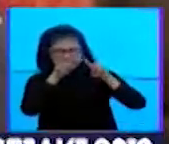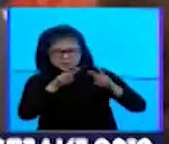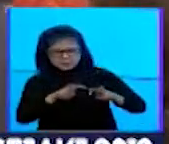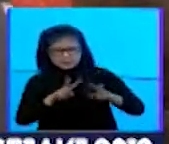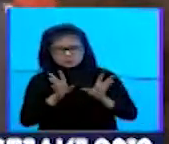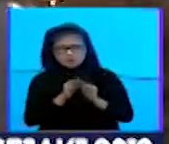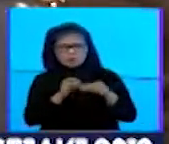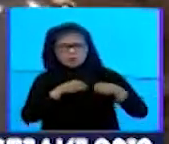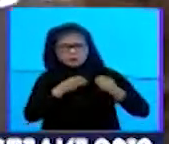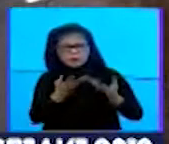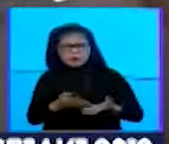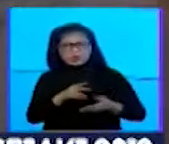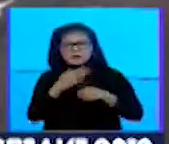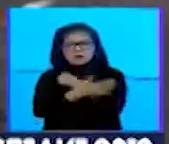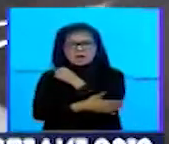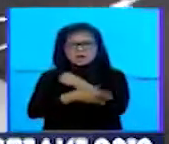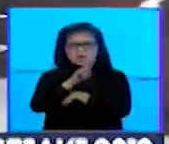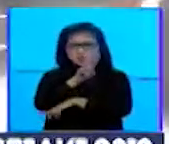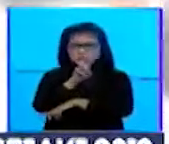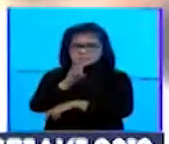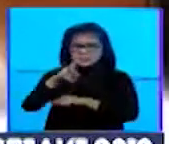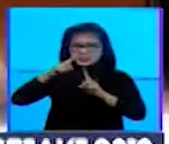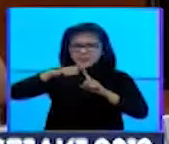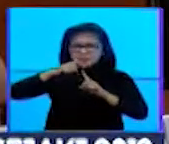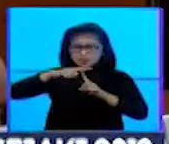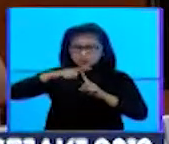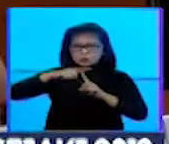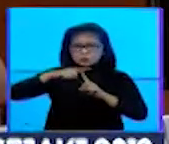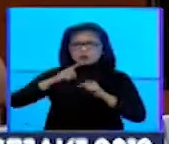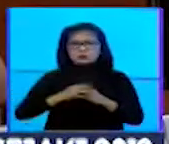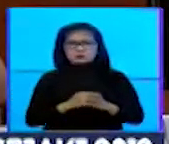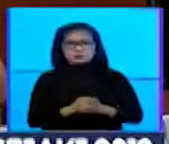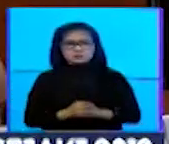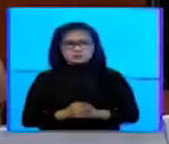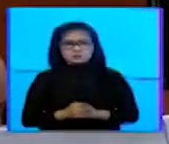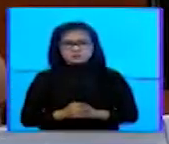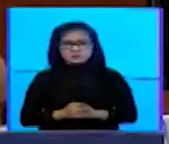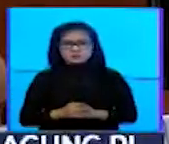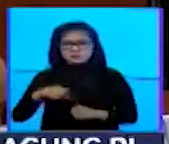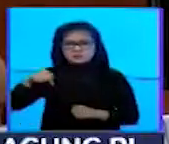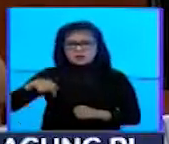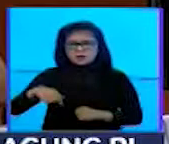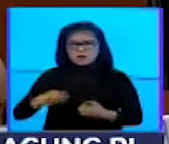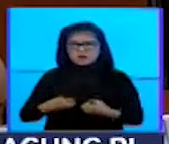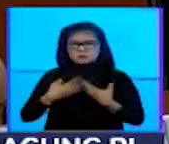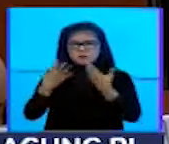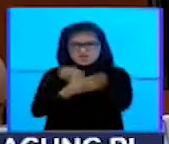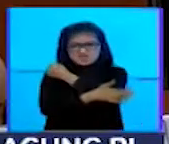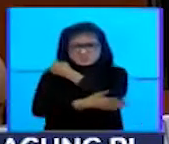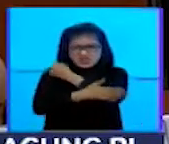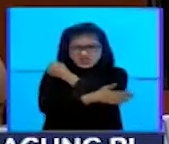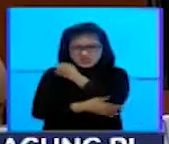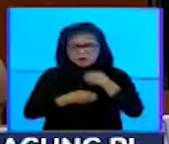diperkirakan mencapai 23 triliun rupiah. Saat ini kerugian keuangan negara sedang dihitung